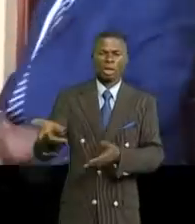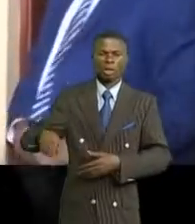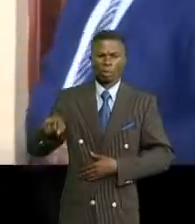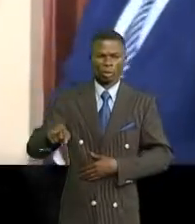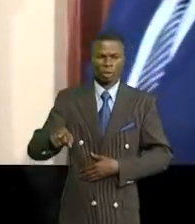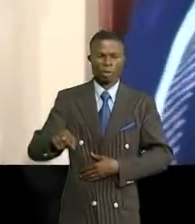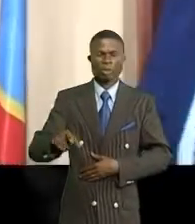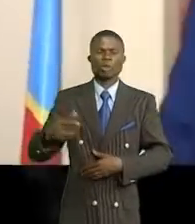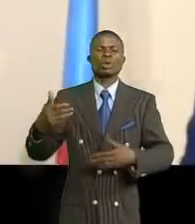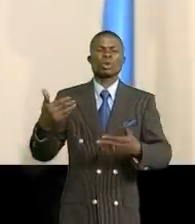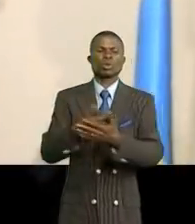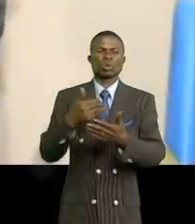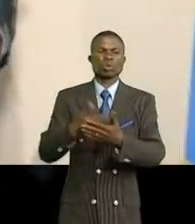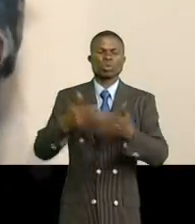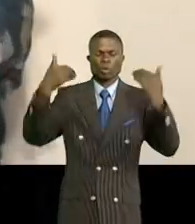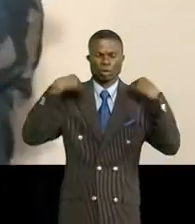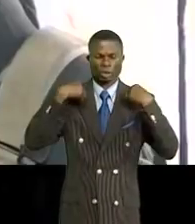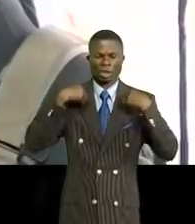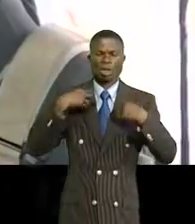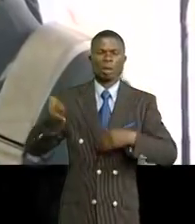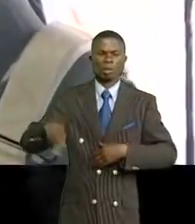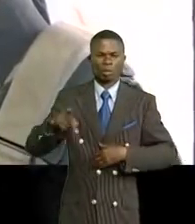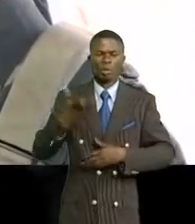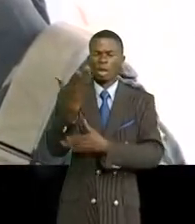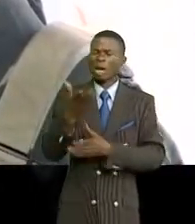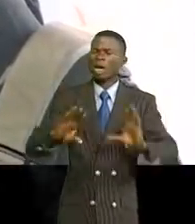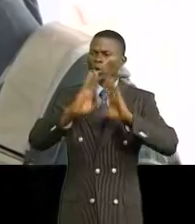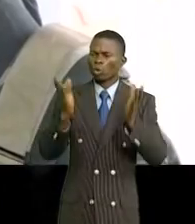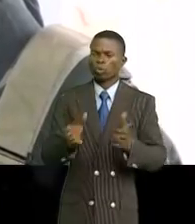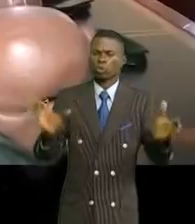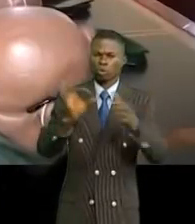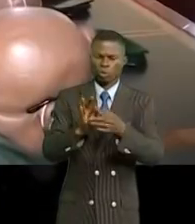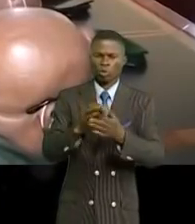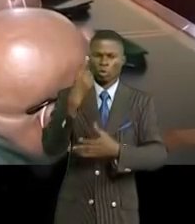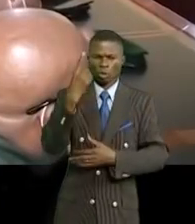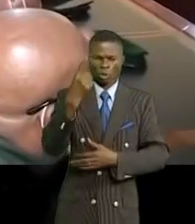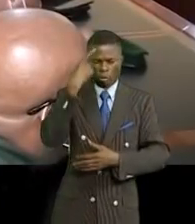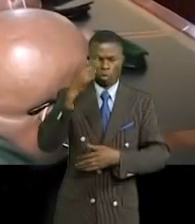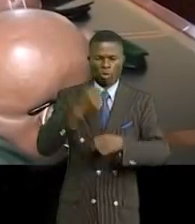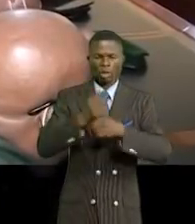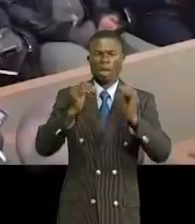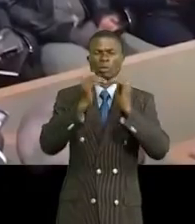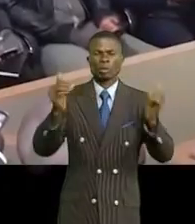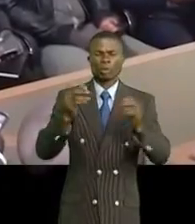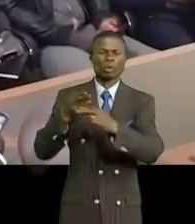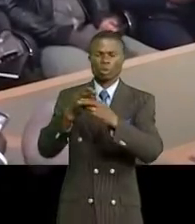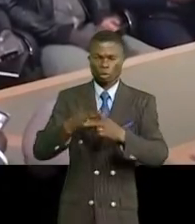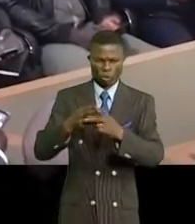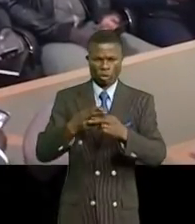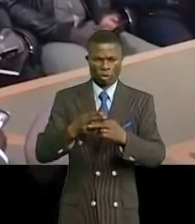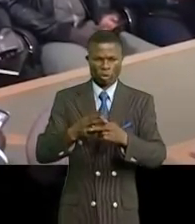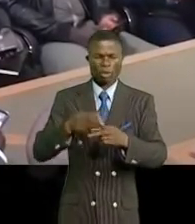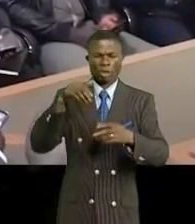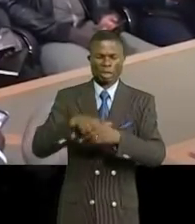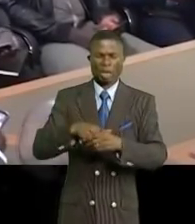nouveaux patrons des l'ituri appel à la mutualisation de toutes les forces de la province pour rétablir la paix et la sécurité en